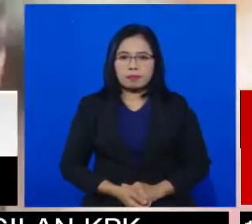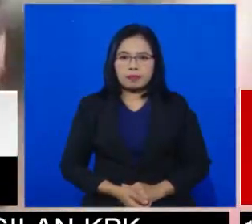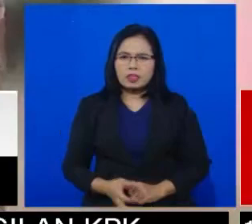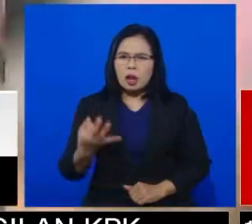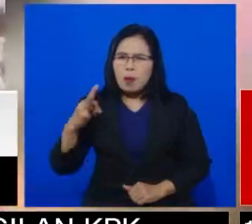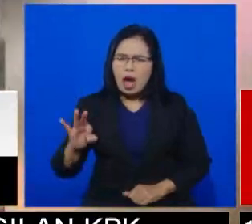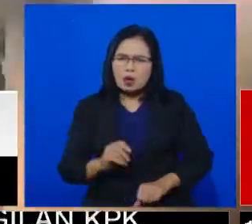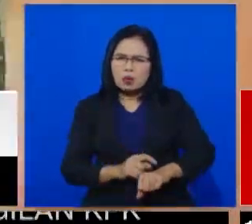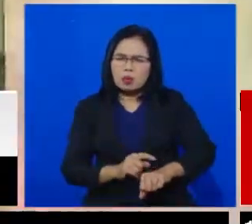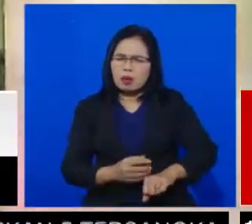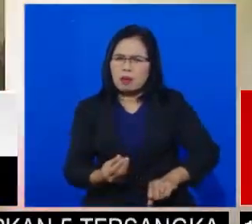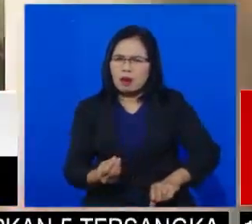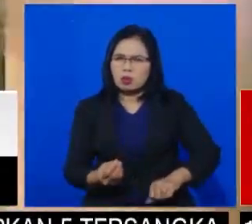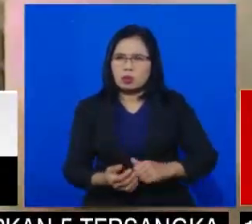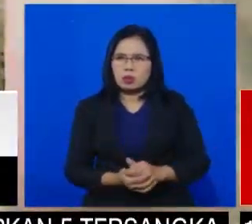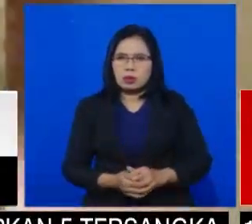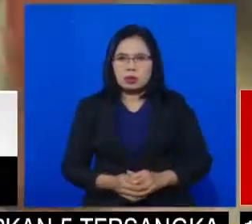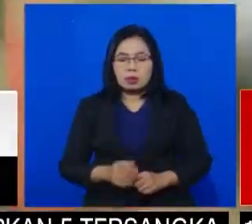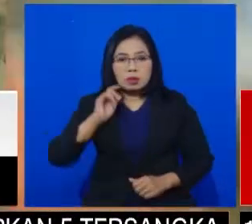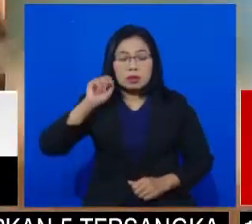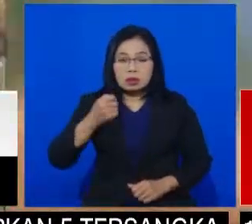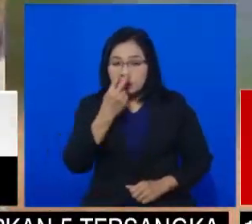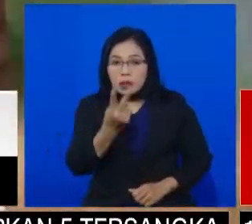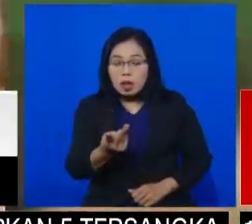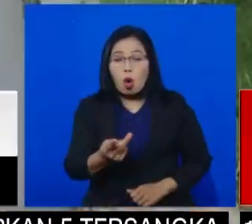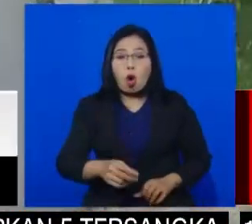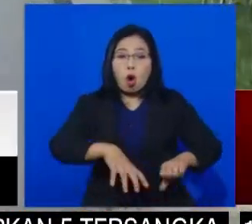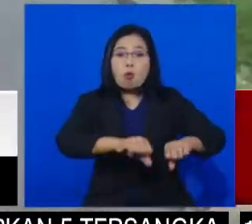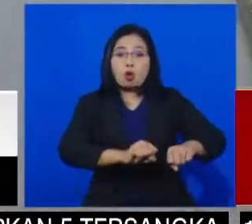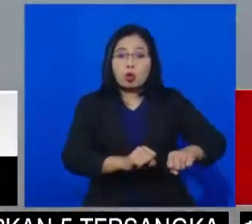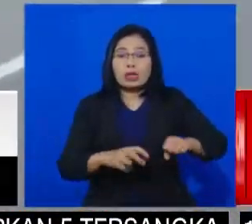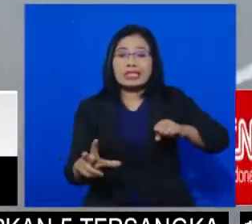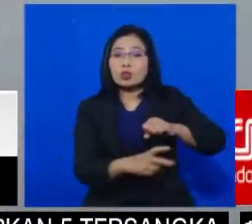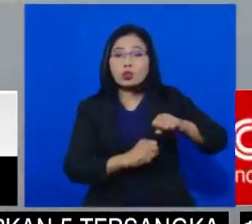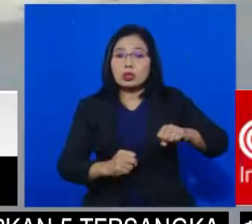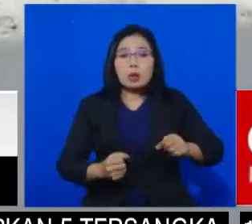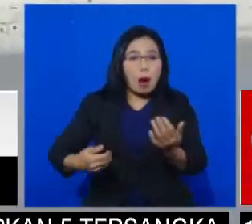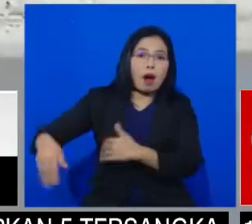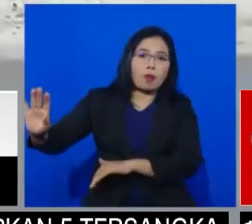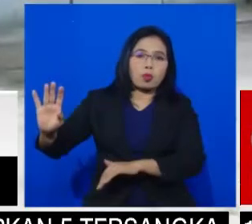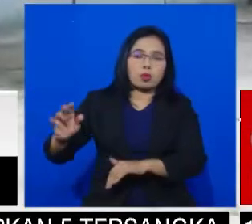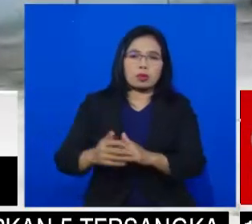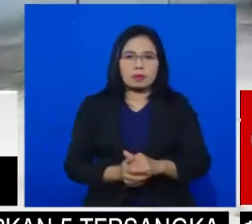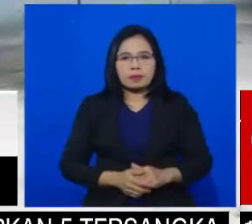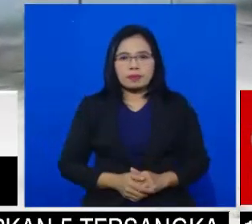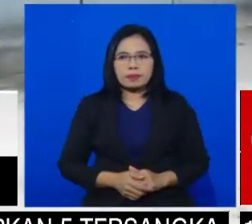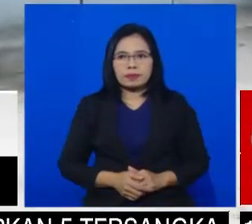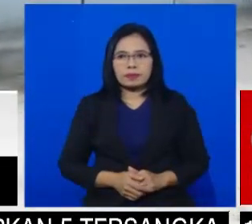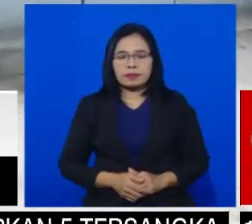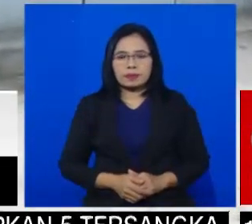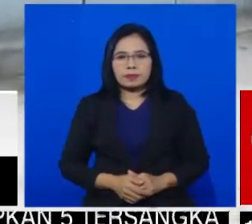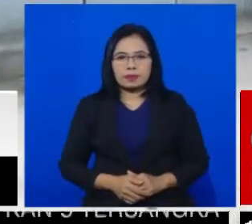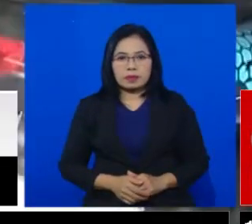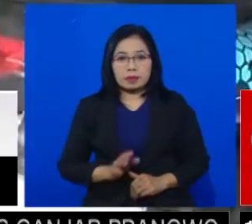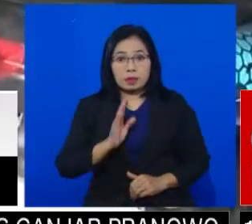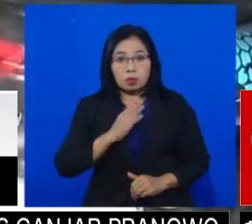beberapa saat masuk bengkel, tiba-tiba istrinya melihat motor mereka dicuri. Spontan sang istri meneriaki maling sehingga pemilik bengkel yang